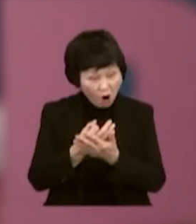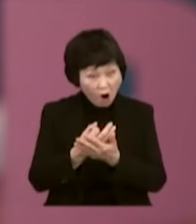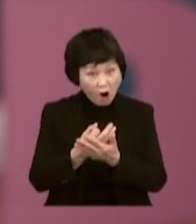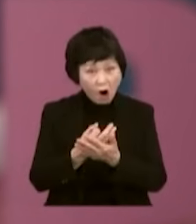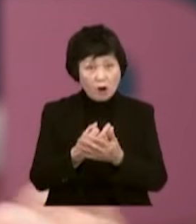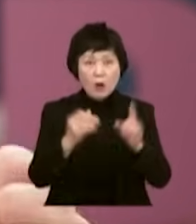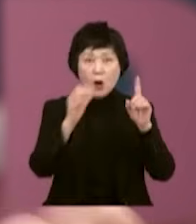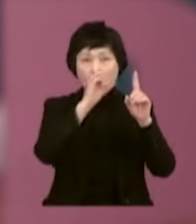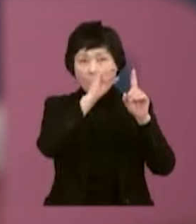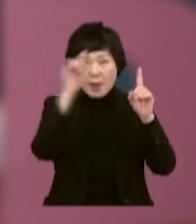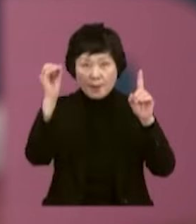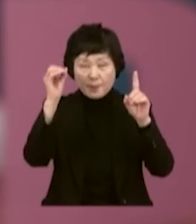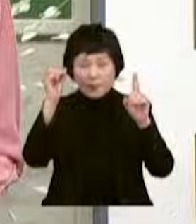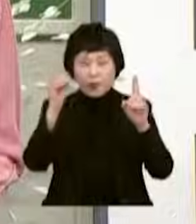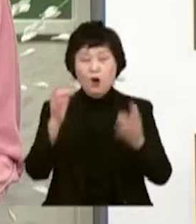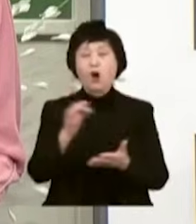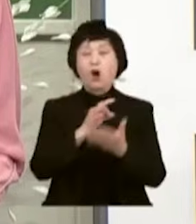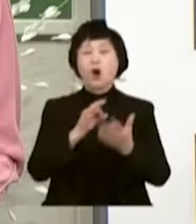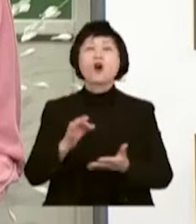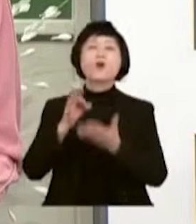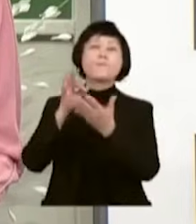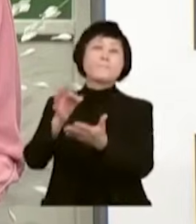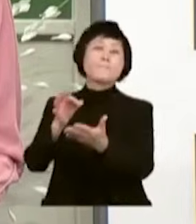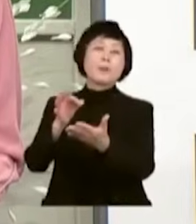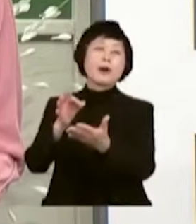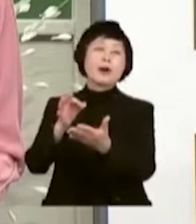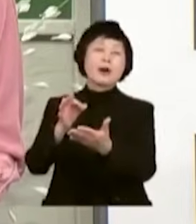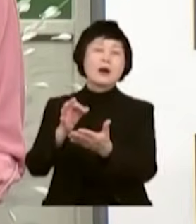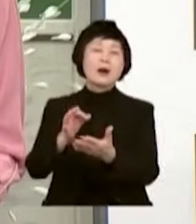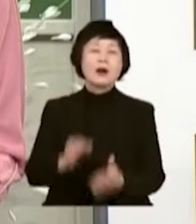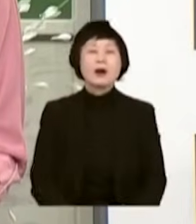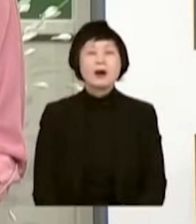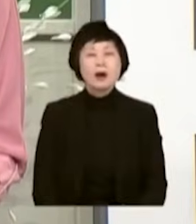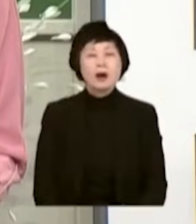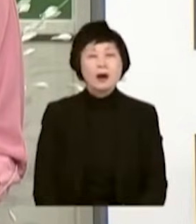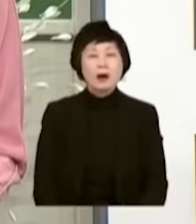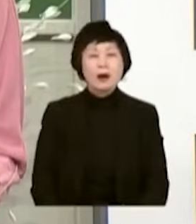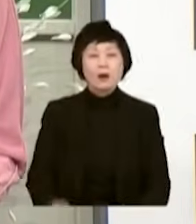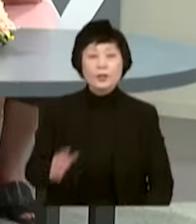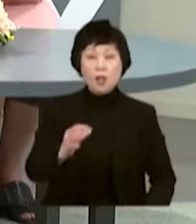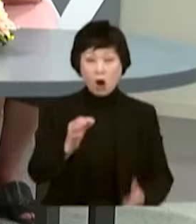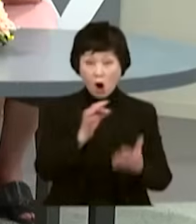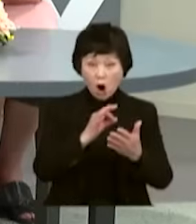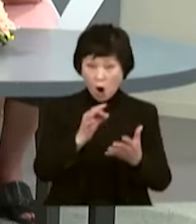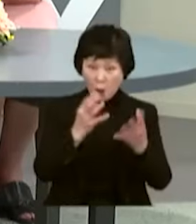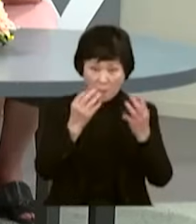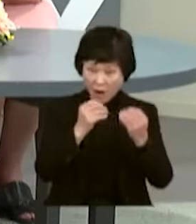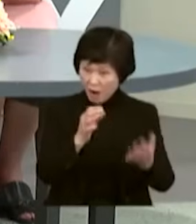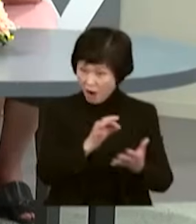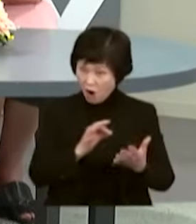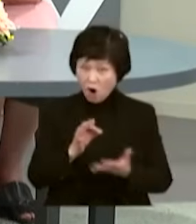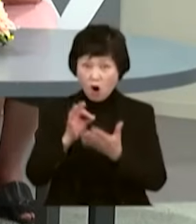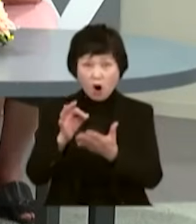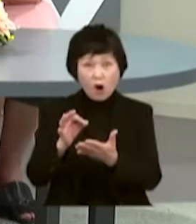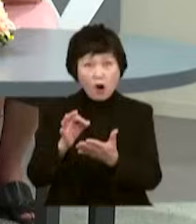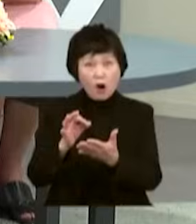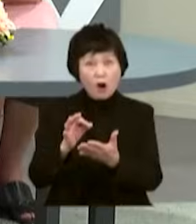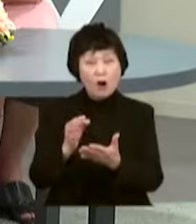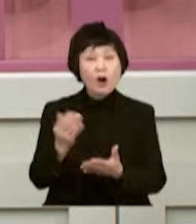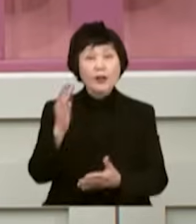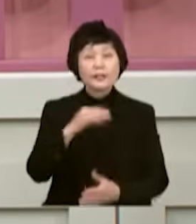합니다. 헌금을 하면서 전액 헌금이에요? 전액 헌금이에요. 와. 그러면서 헌금을 엄청 많이 했어요.